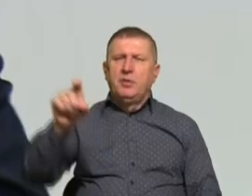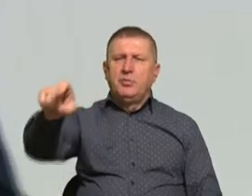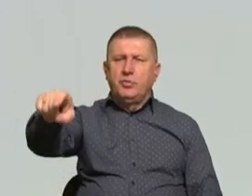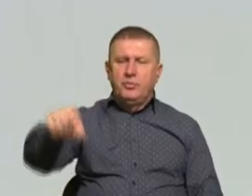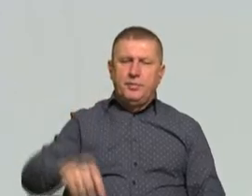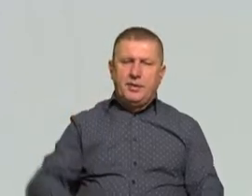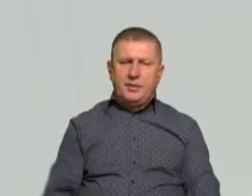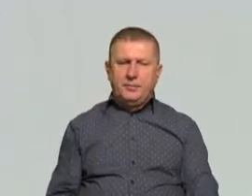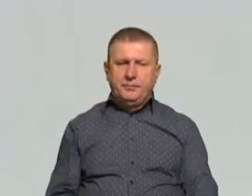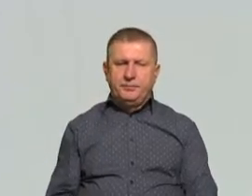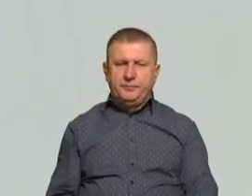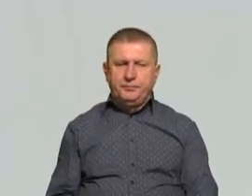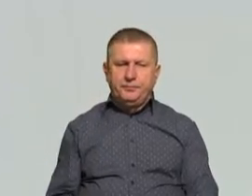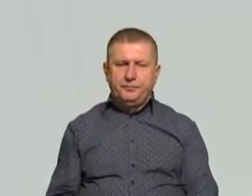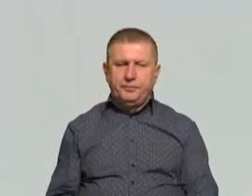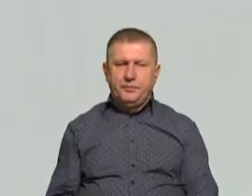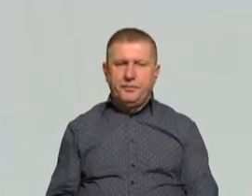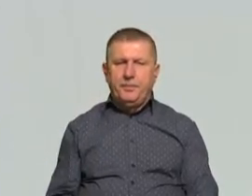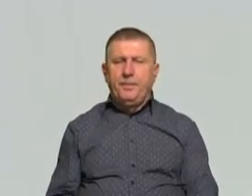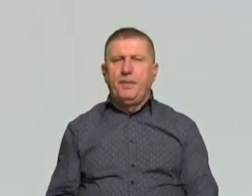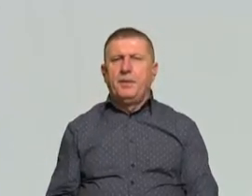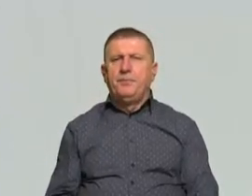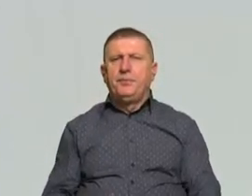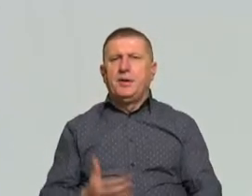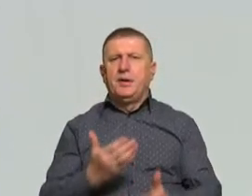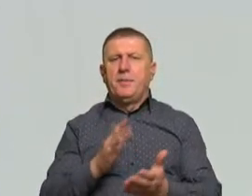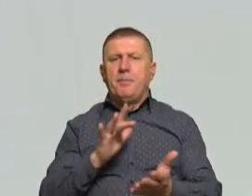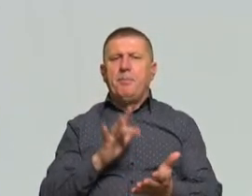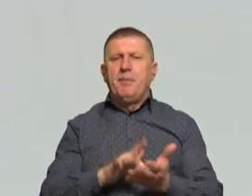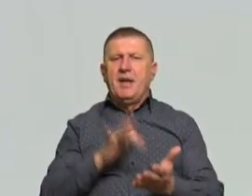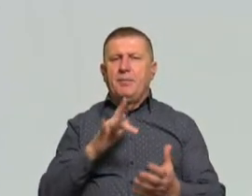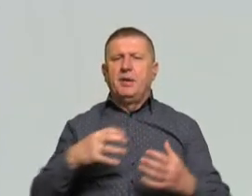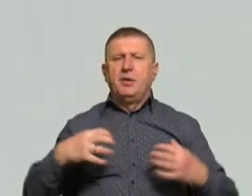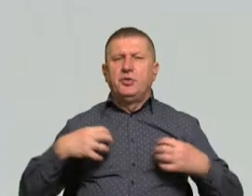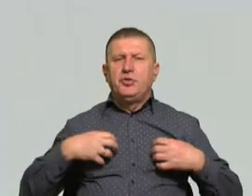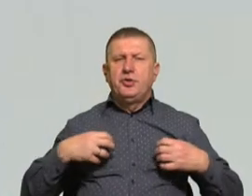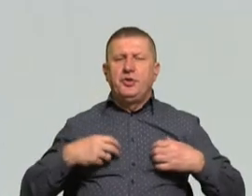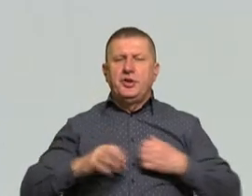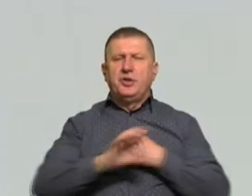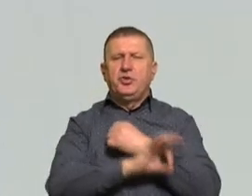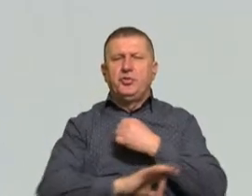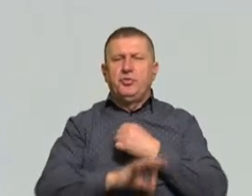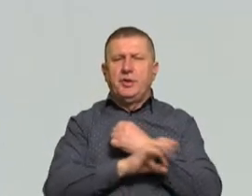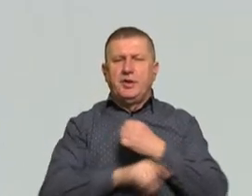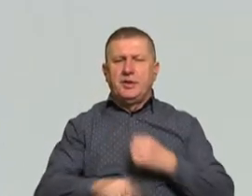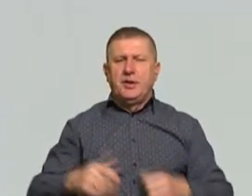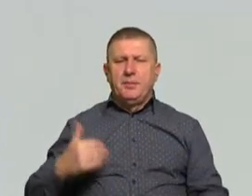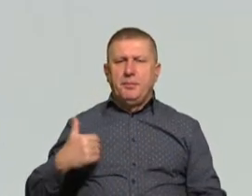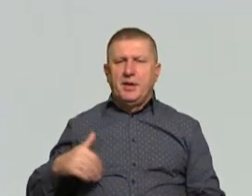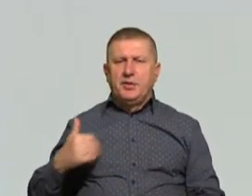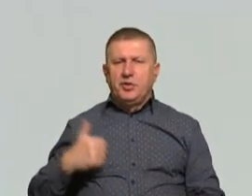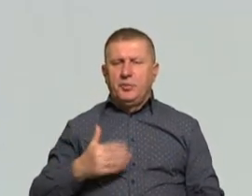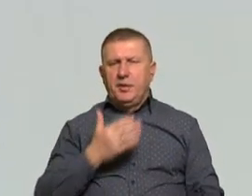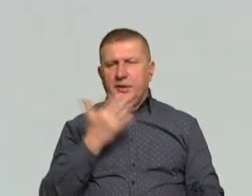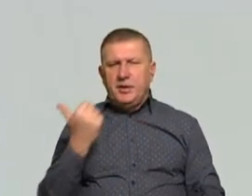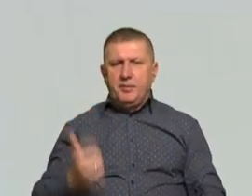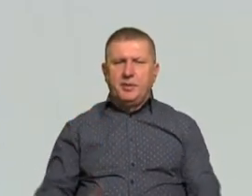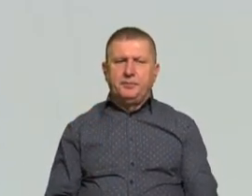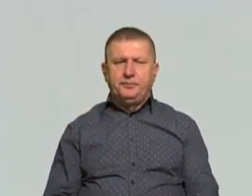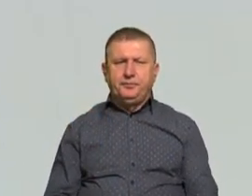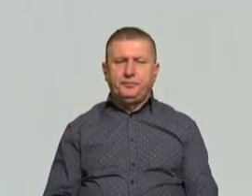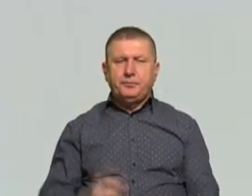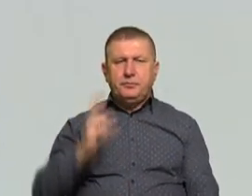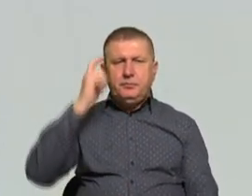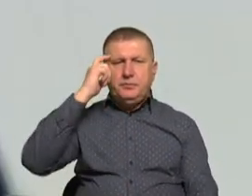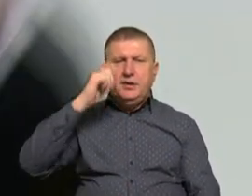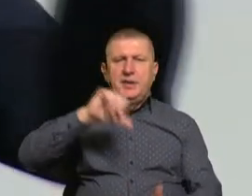prezydentem. No i tutaj jest wielka plama, no życia studenckiego, no... Co tu dużo gadać? W Bielsku-Białej nie ma. No centrum